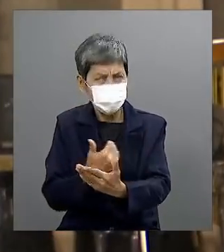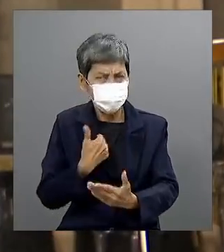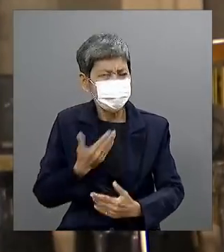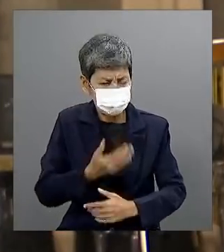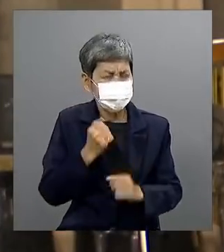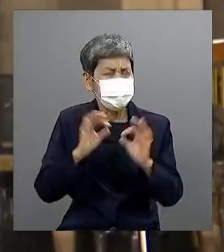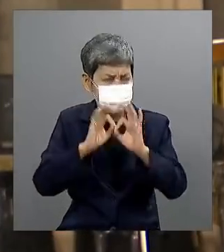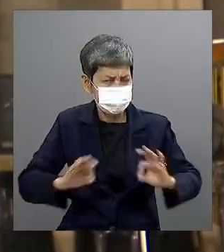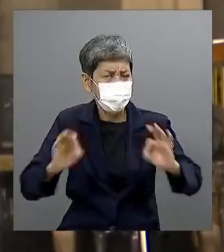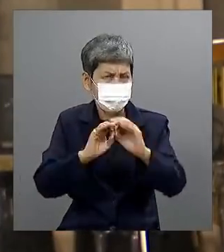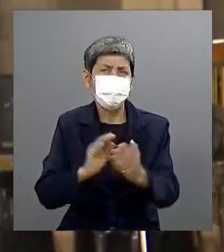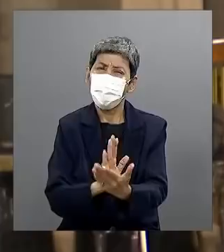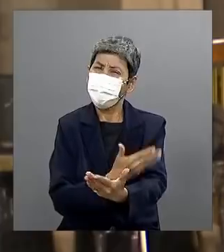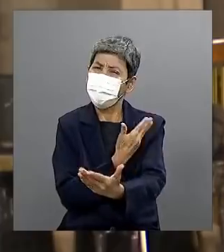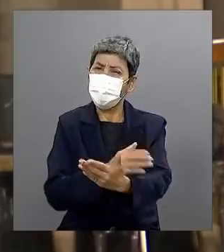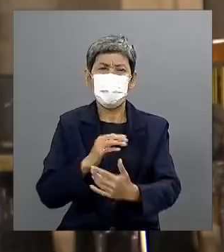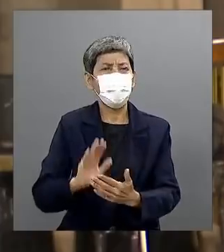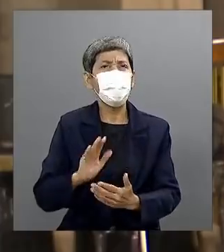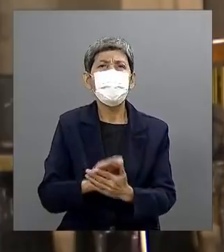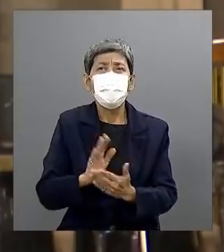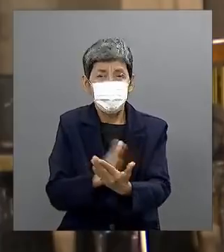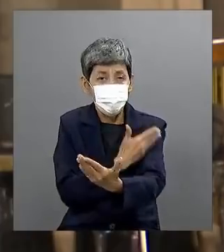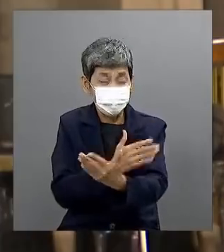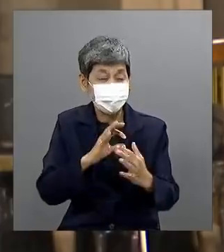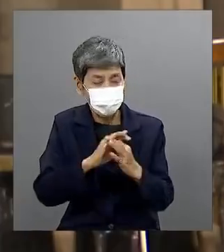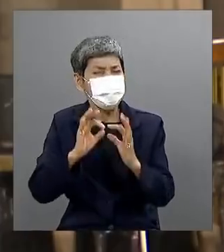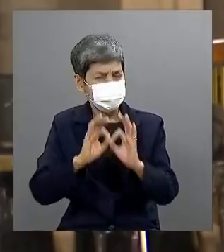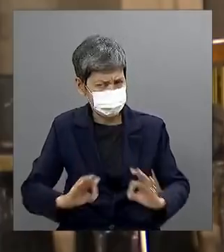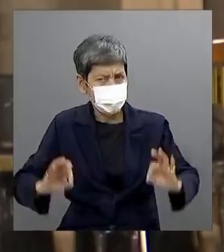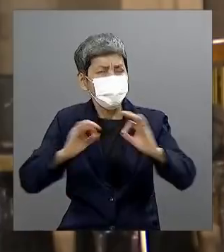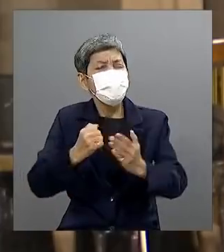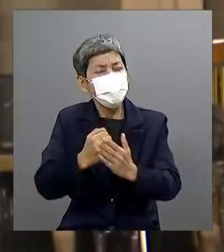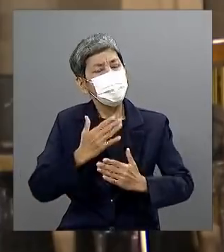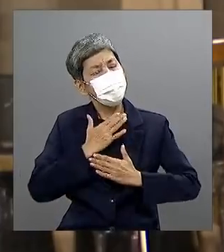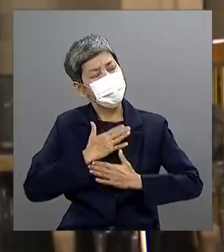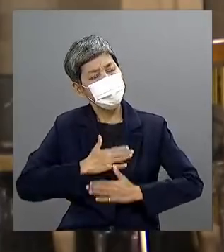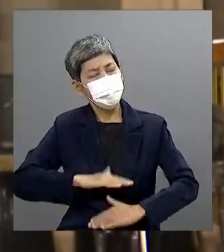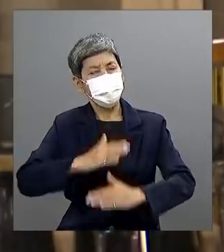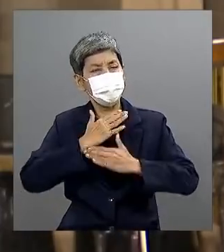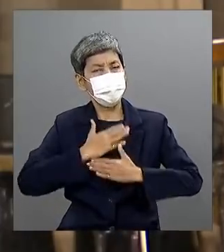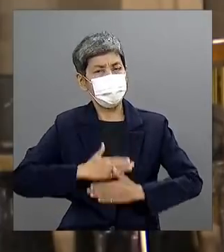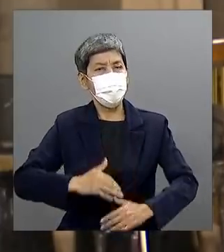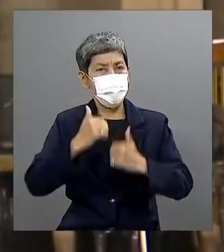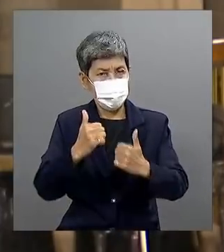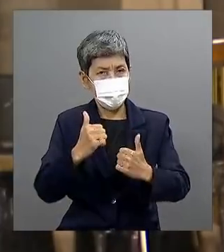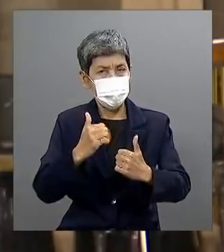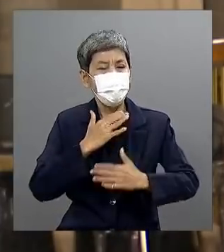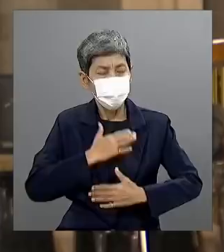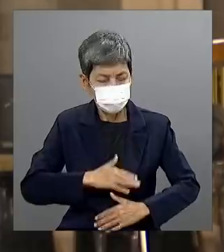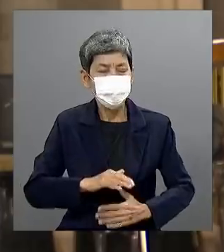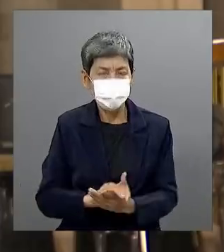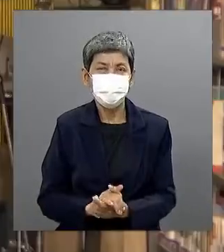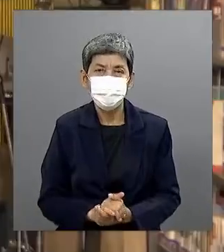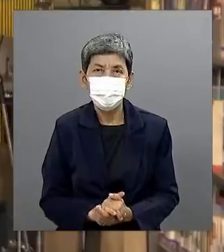ะเพราะฉะนั้นเนี่ยดนตรีเป็นอีกส่วนนึงสําคัญมากที่ช่วยขัดเกลาจิตใจของเราให้เป็นคนที่น่าคบมากขึ้น ในมุมม